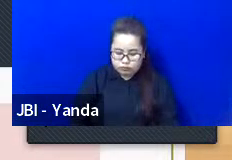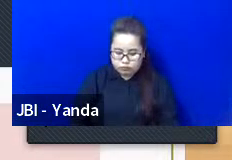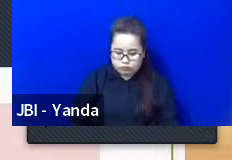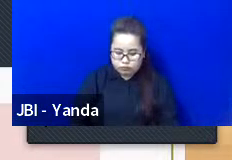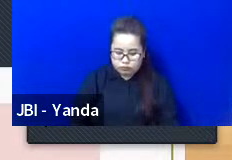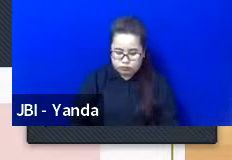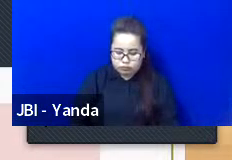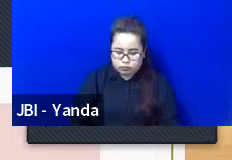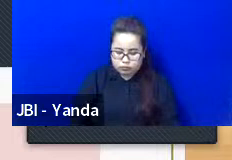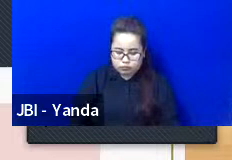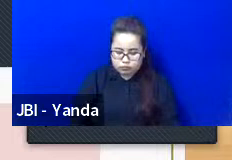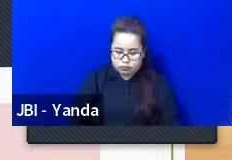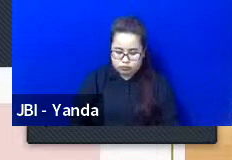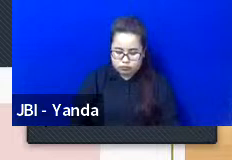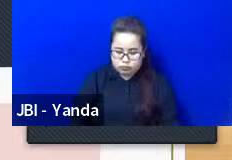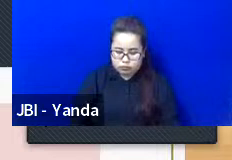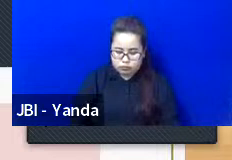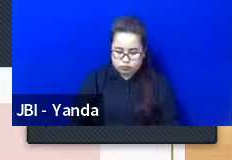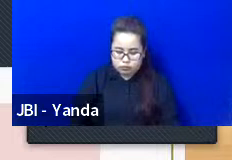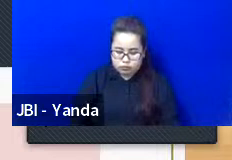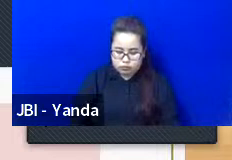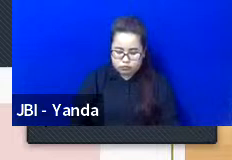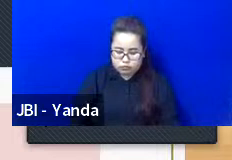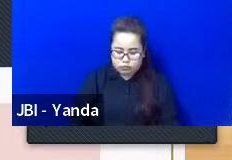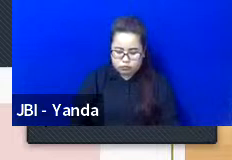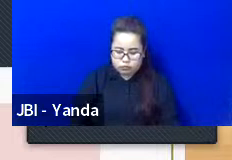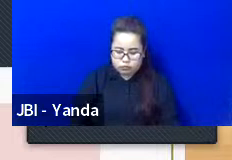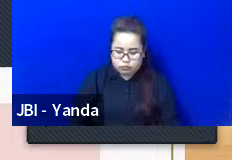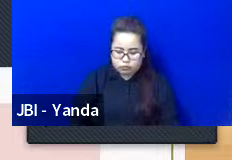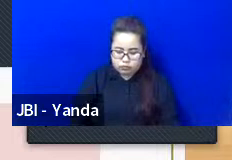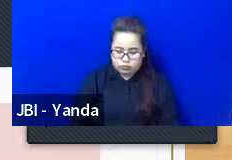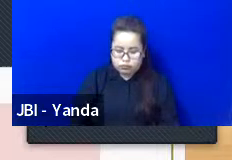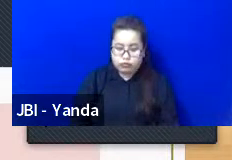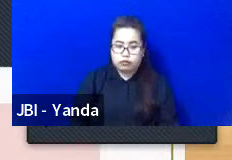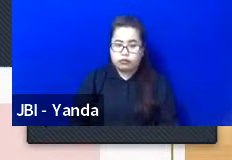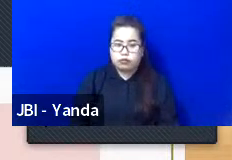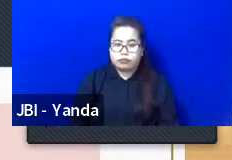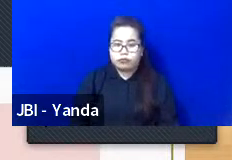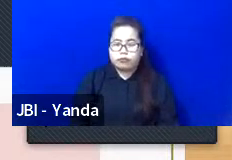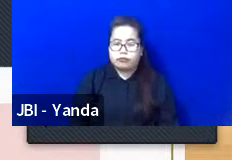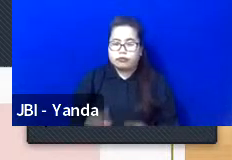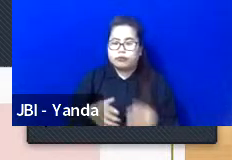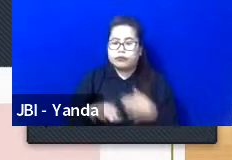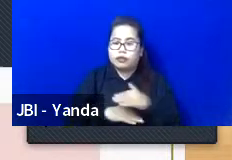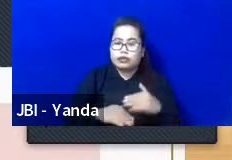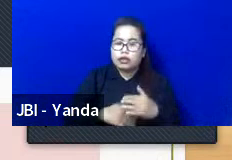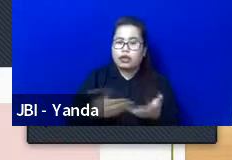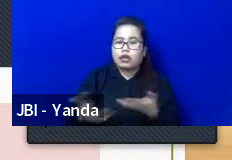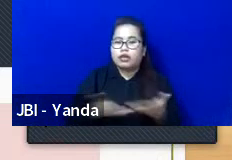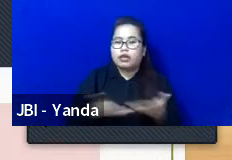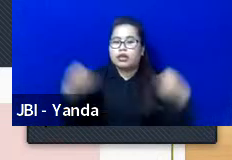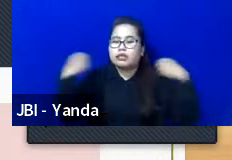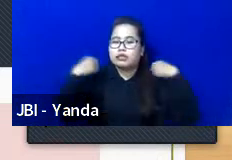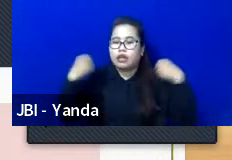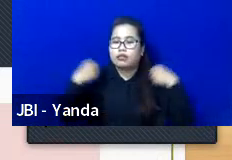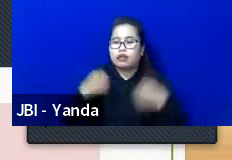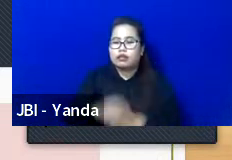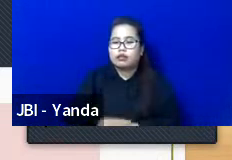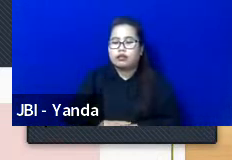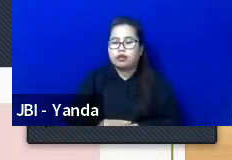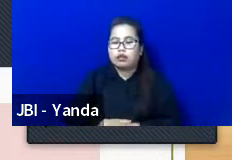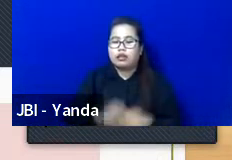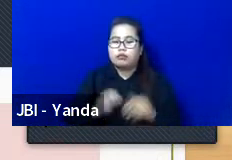Nah, ini adalah upaya kesehatan jiwa yang bisa dilakukan, bisa berbasis layanan kesehatan, bisa dari